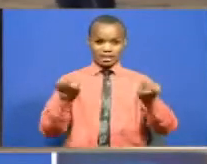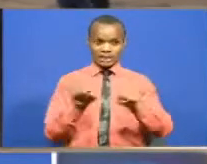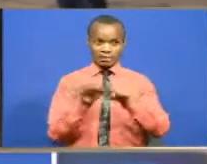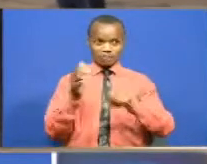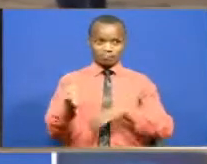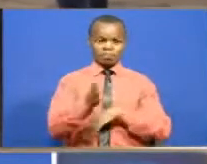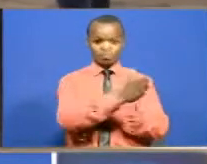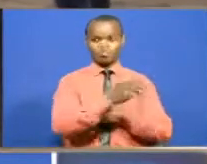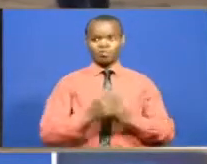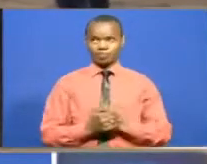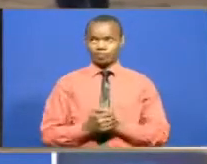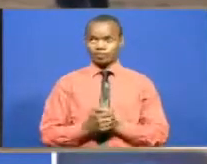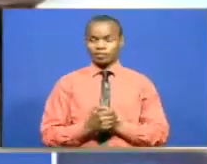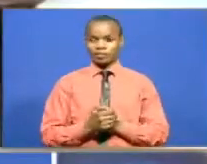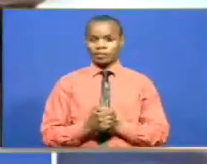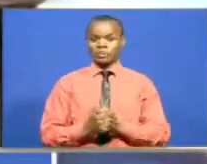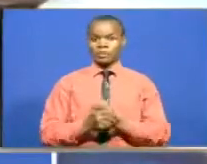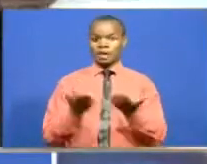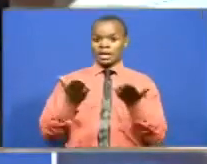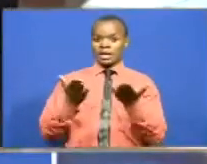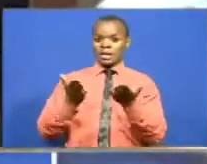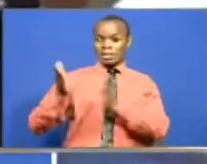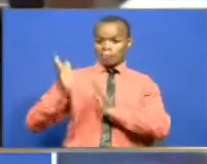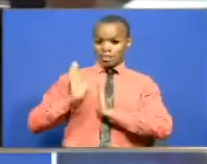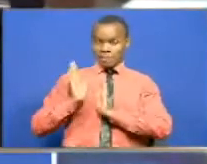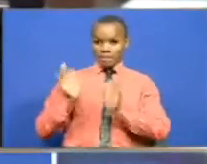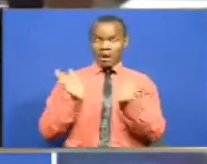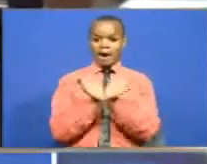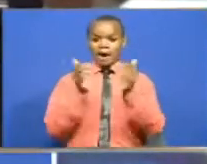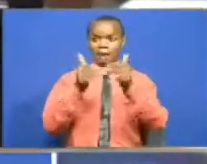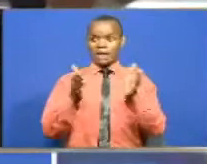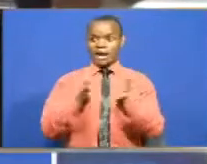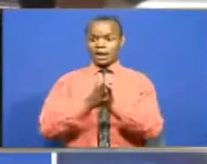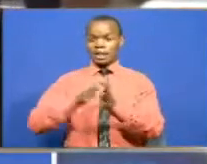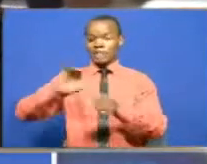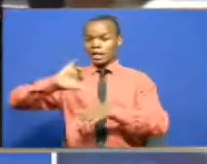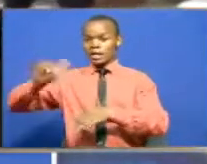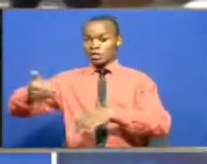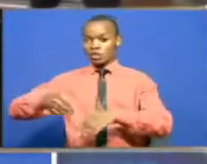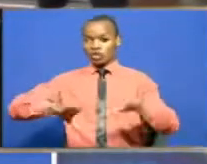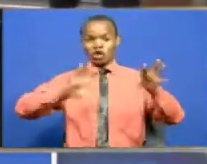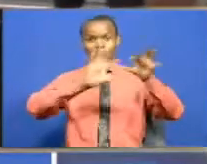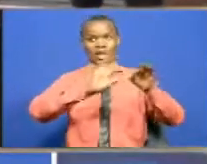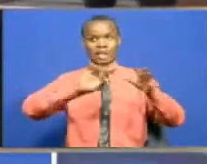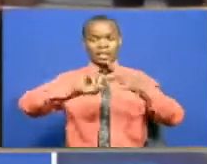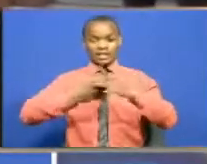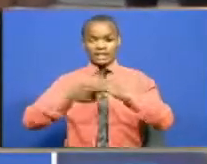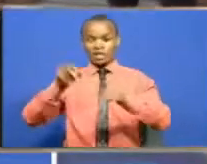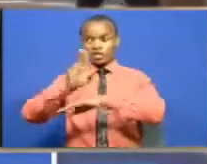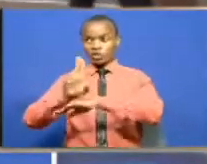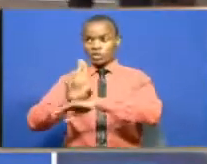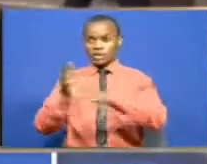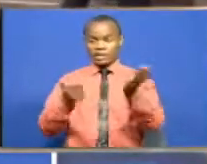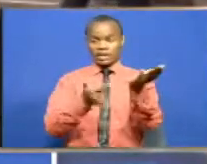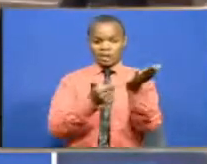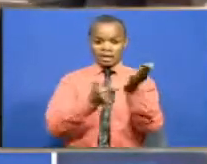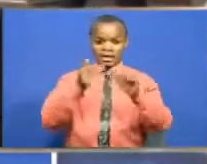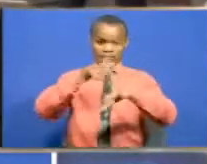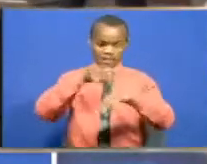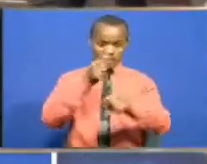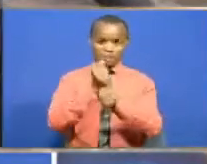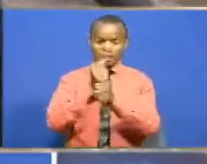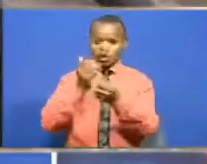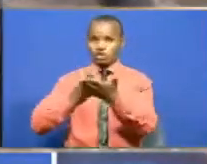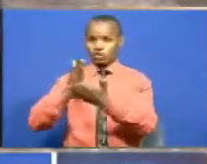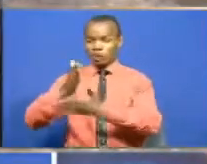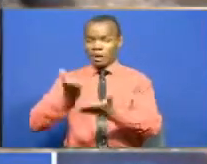ya kibinafsi ya kiusalama pamoja na kampuni ya Town Connect zimeanzisha mpango wa digitali katika juhudi za kuimarisha usalama wa majengo